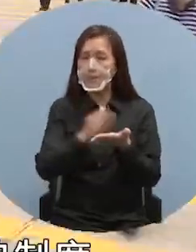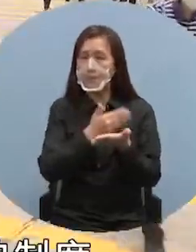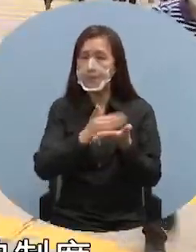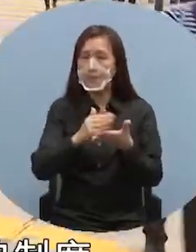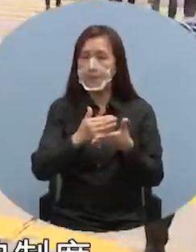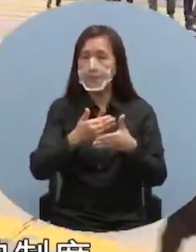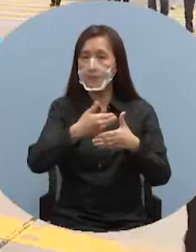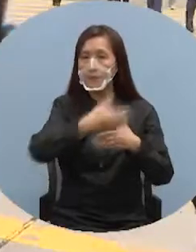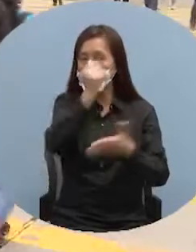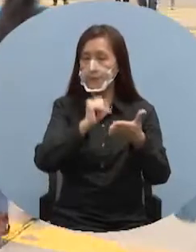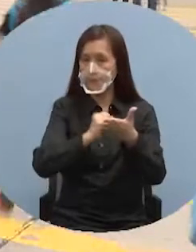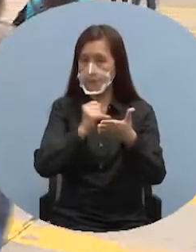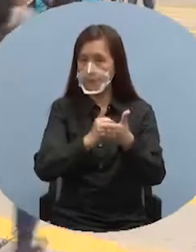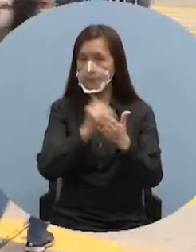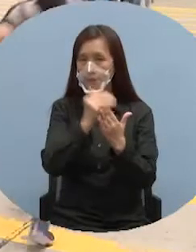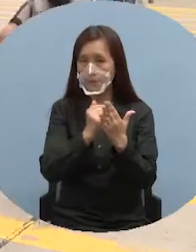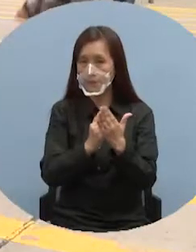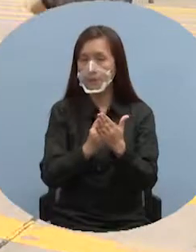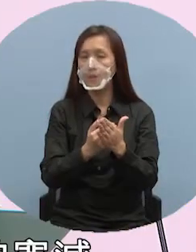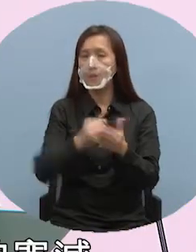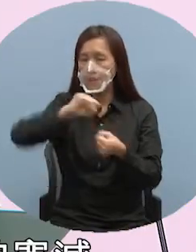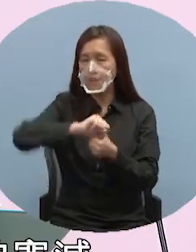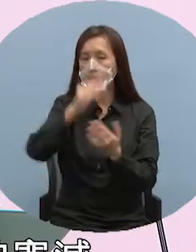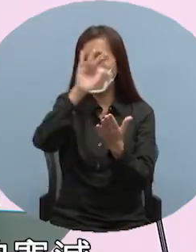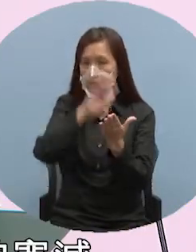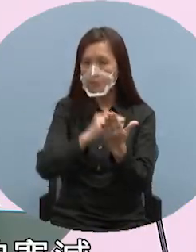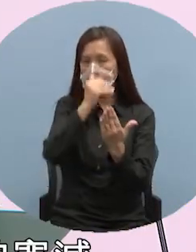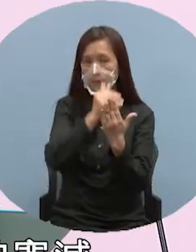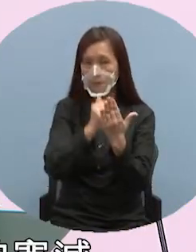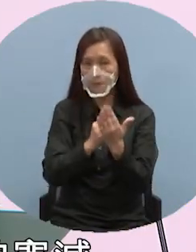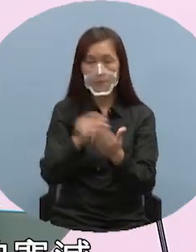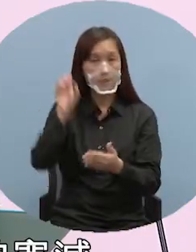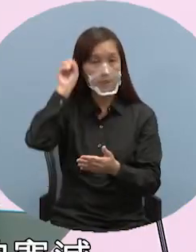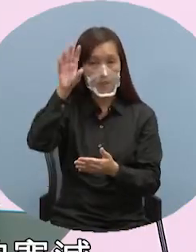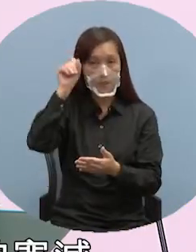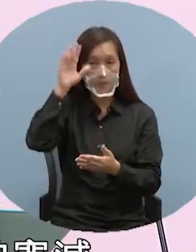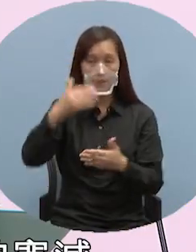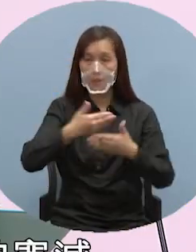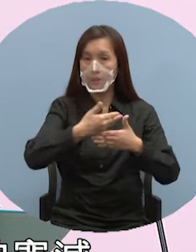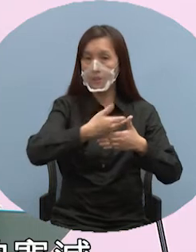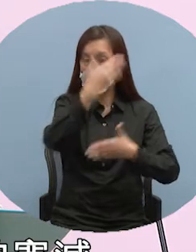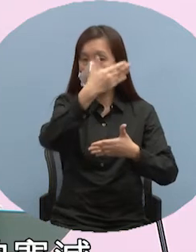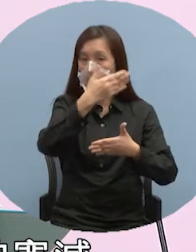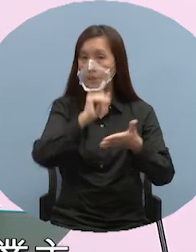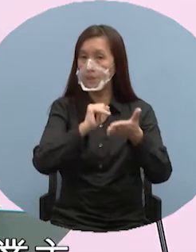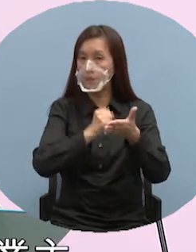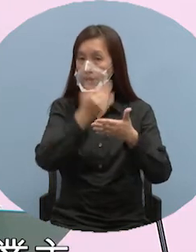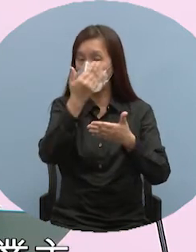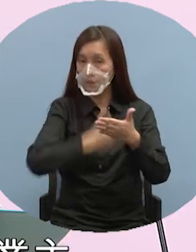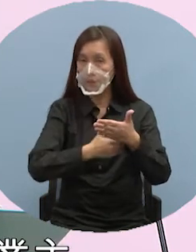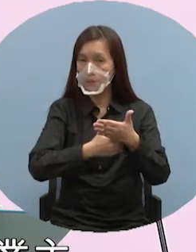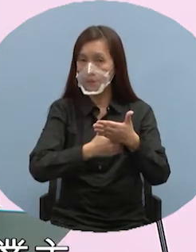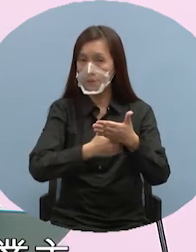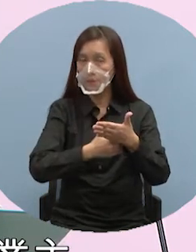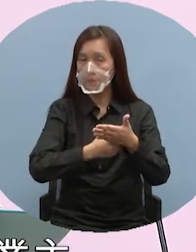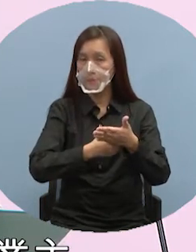差餉制度，包括引入累進制。 我哋建議日後住宅物業的差餉寬減僅限